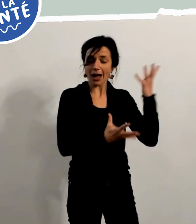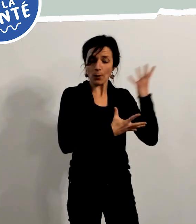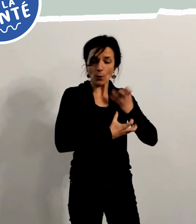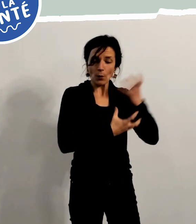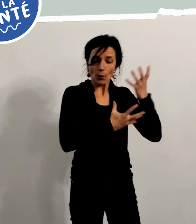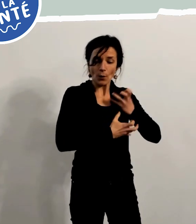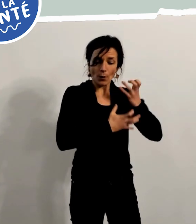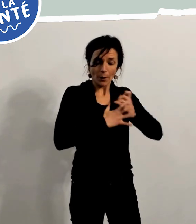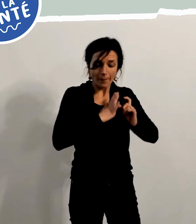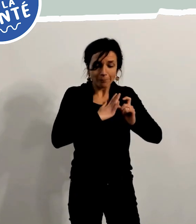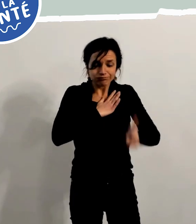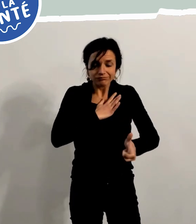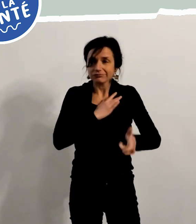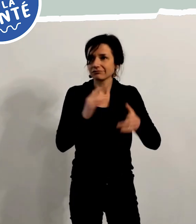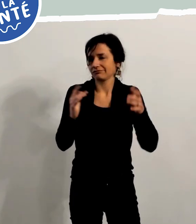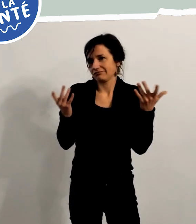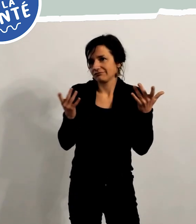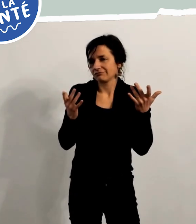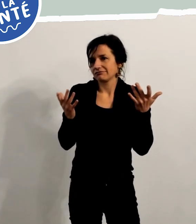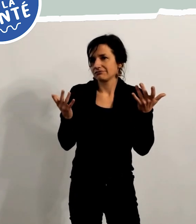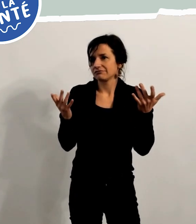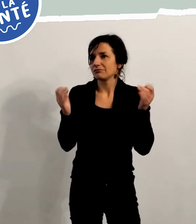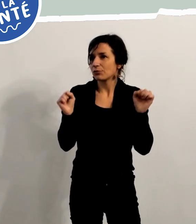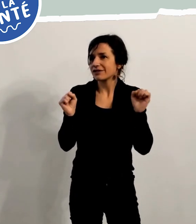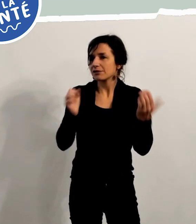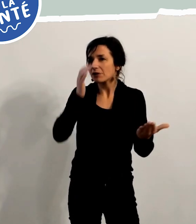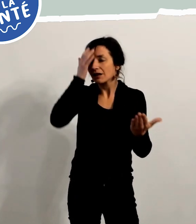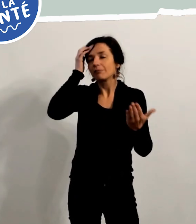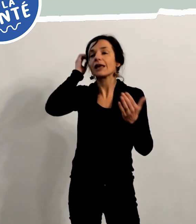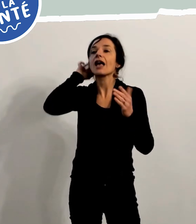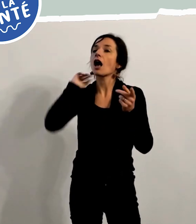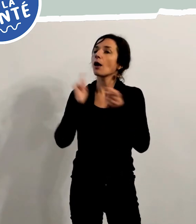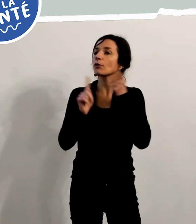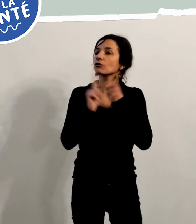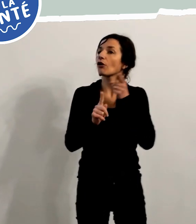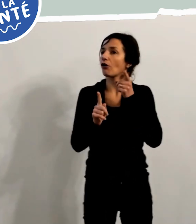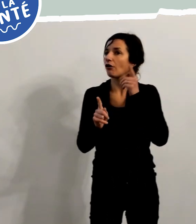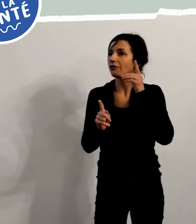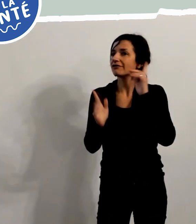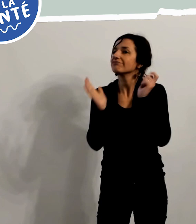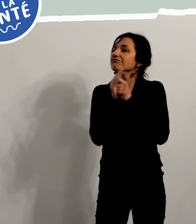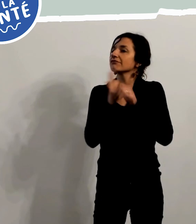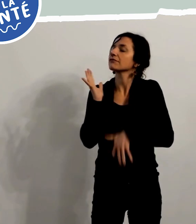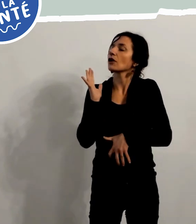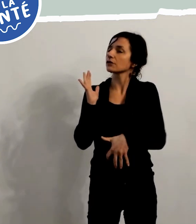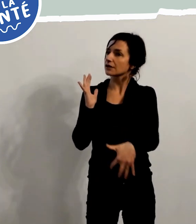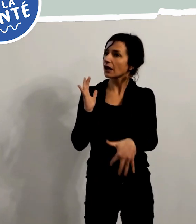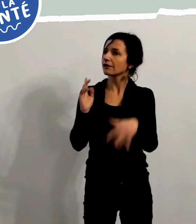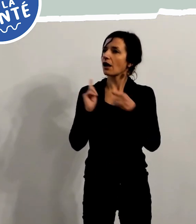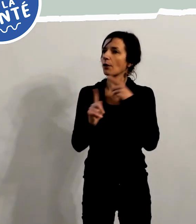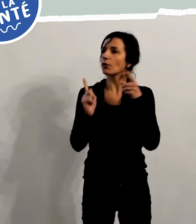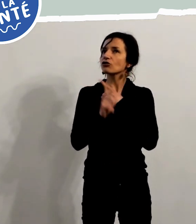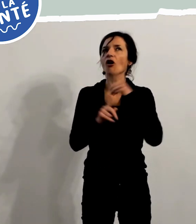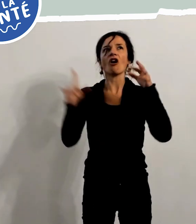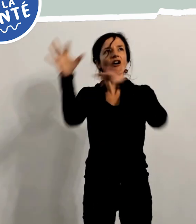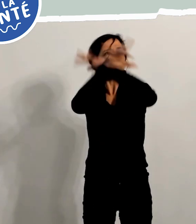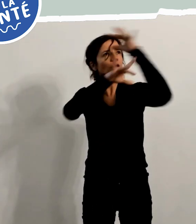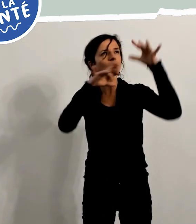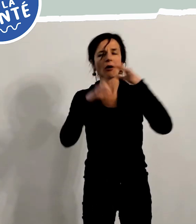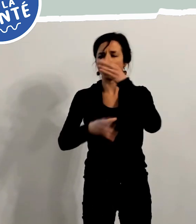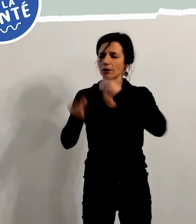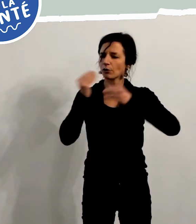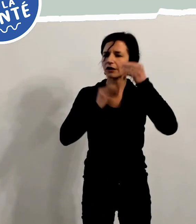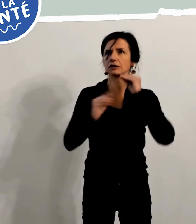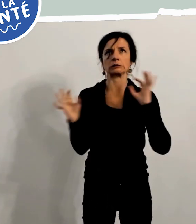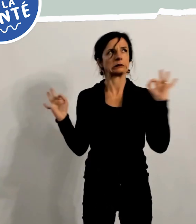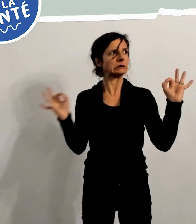transmettre des événements toxiques. Mais d'où l'importance pendant la grossesse de veiller autant que possible à son environnement, son alimentation, parce